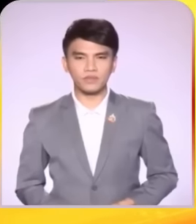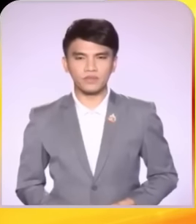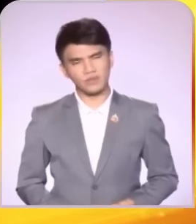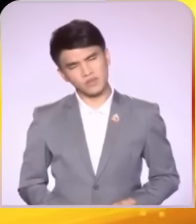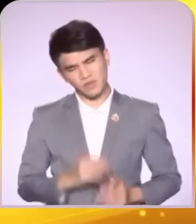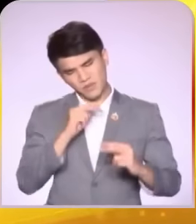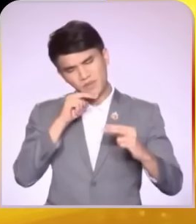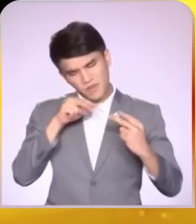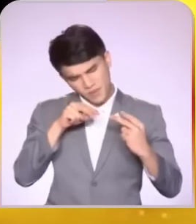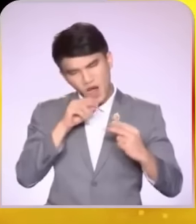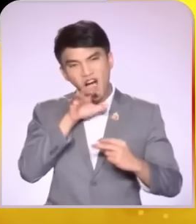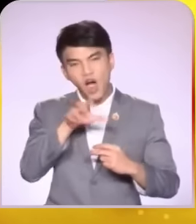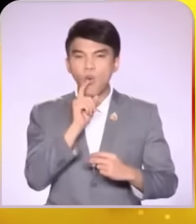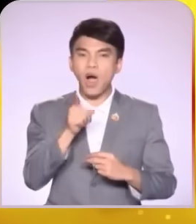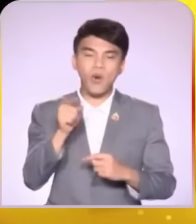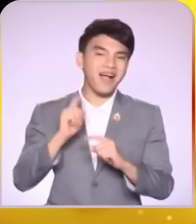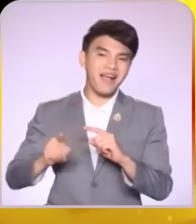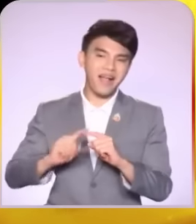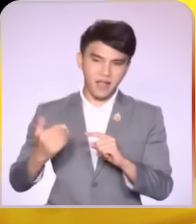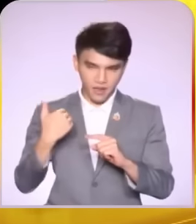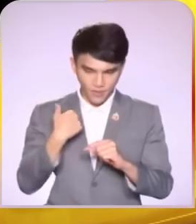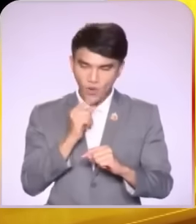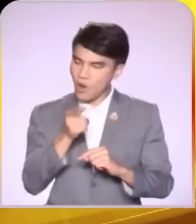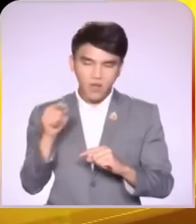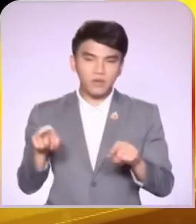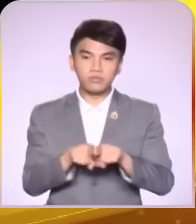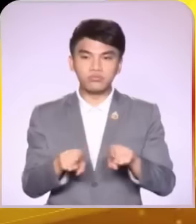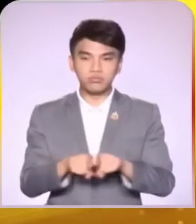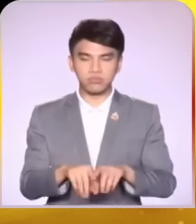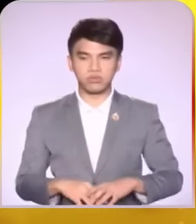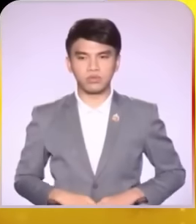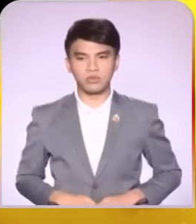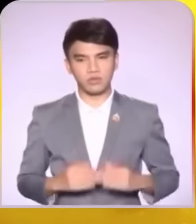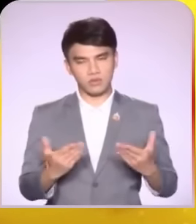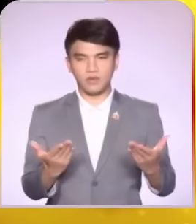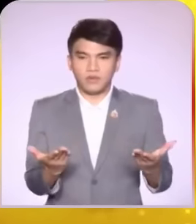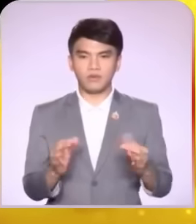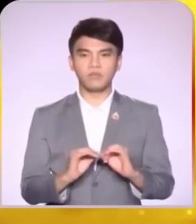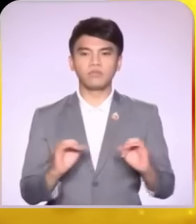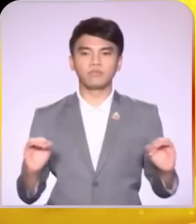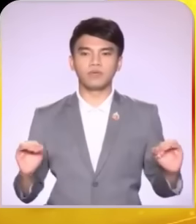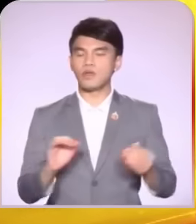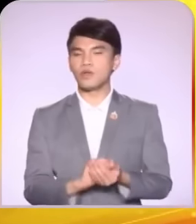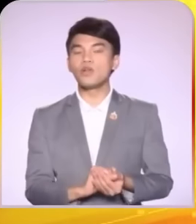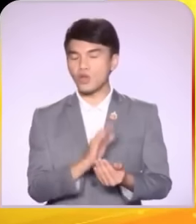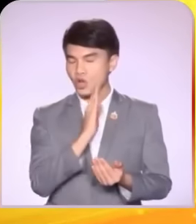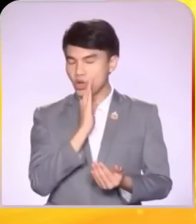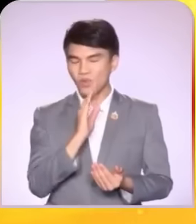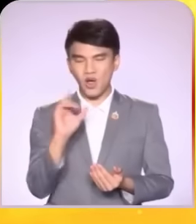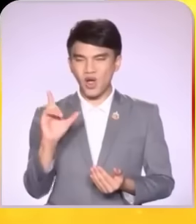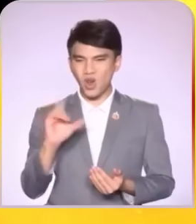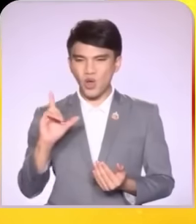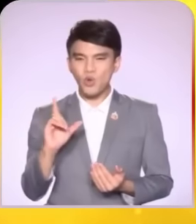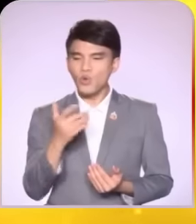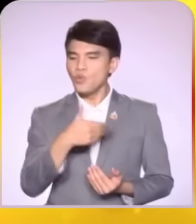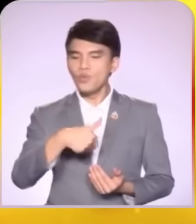หมือนมองหน้าแล้วแบบตะโกนด่าพี่เขาอะไรเงี้ยพี่เขาก็ตะโกนด่ากลับก็แค่นั้นไม่ได้อะไรกันก็คือถ้าลุงเขา